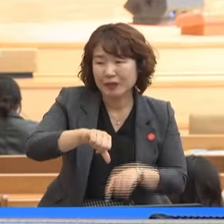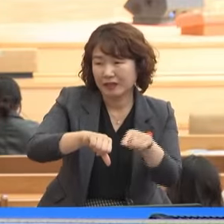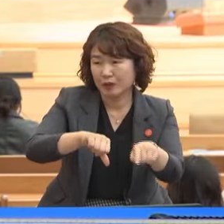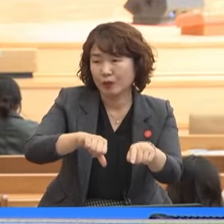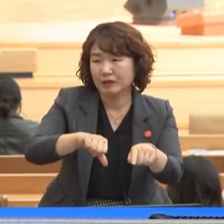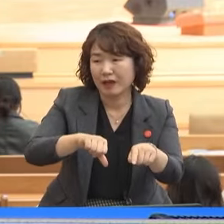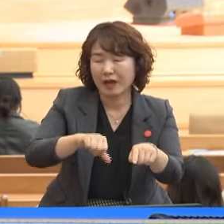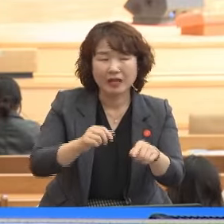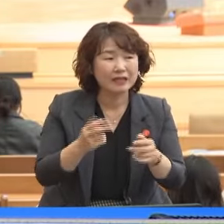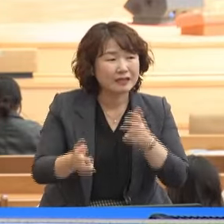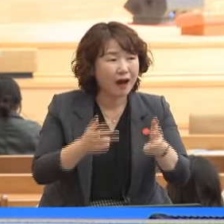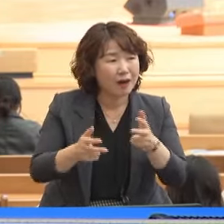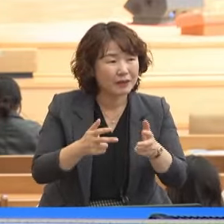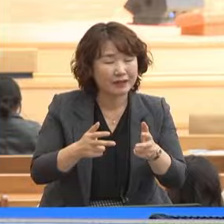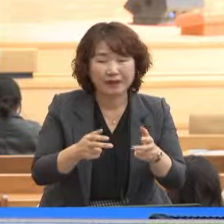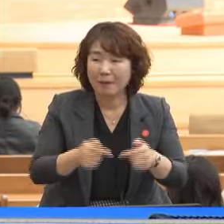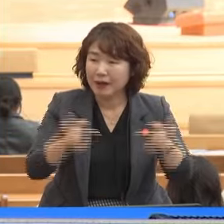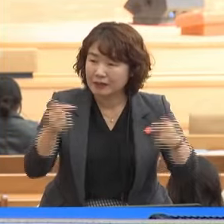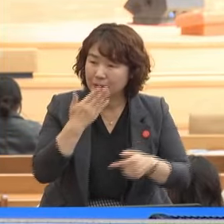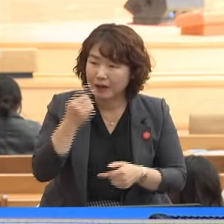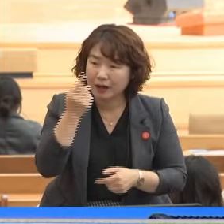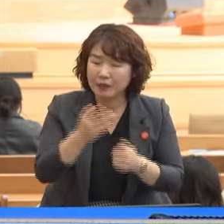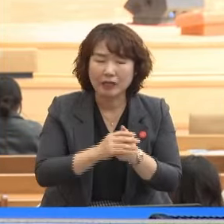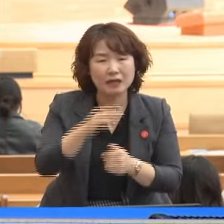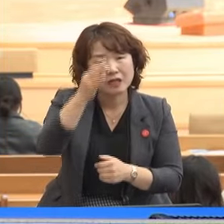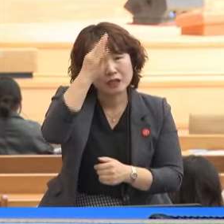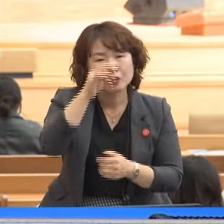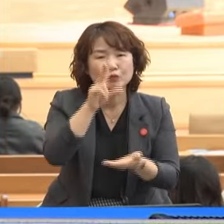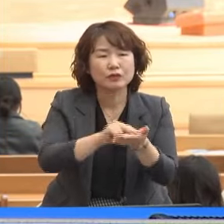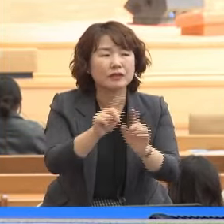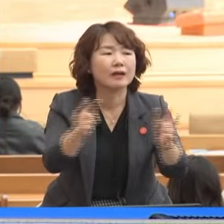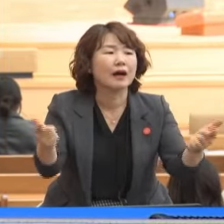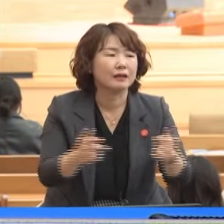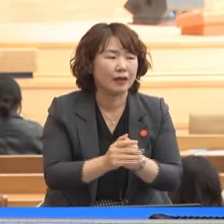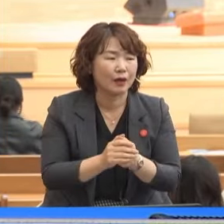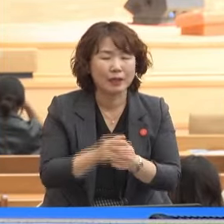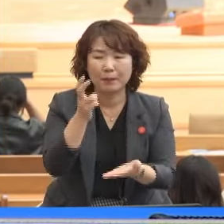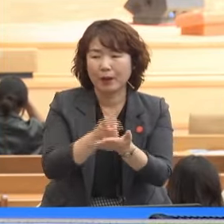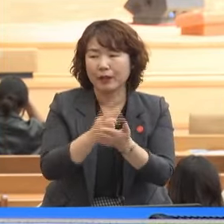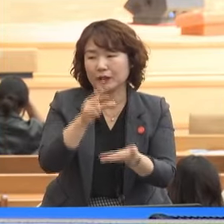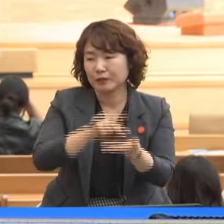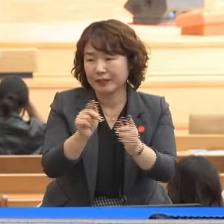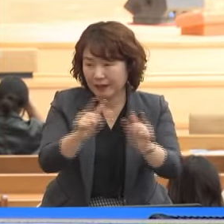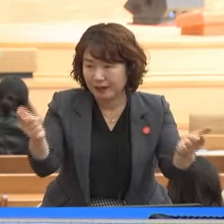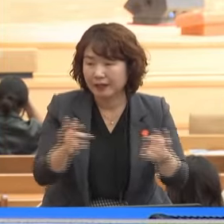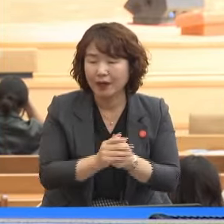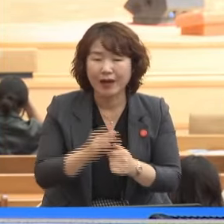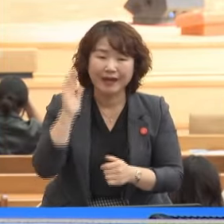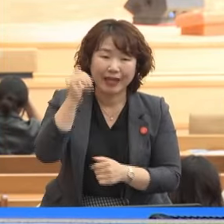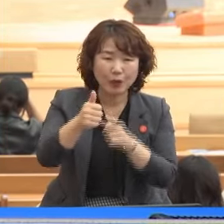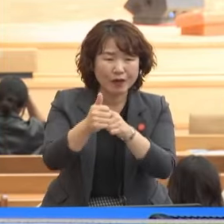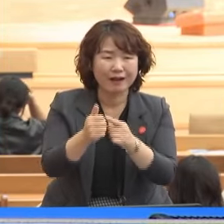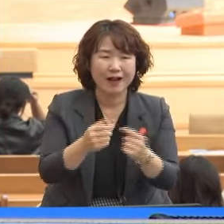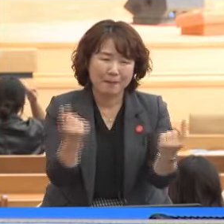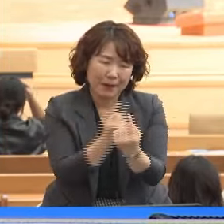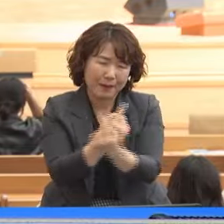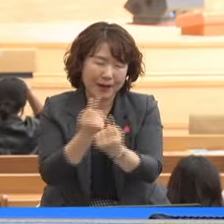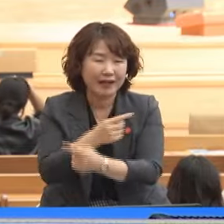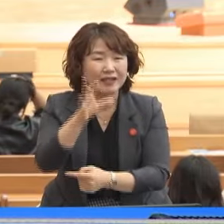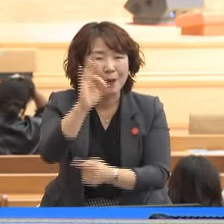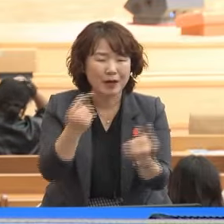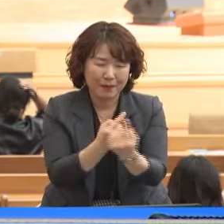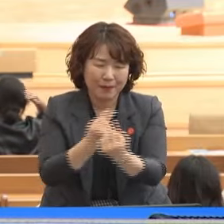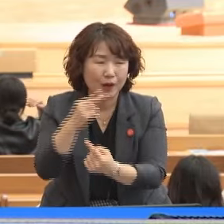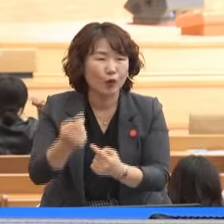하니 사업이 되겠어요? 이건 기술의 문제가 아닙니다. 제도의 문제가 아닙니다. 대통령을 새로 10번을 뽑아보세요.